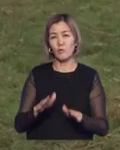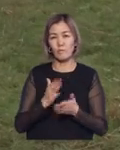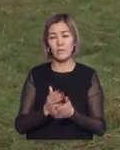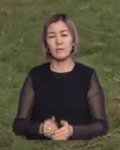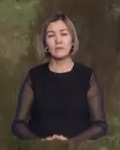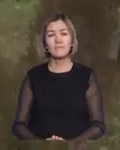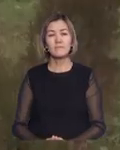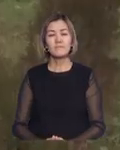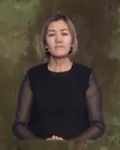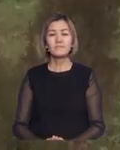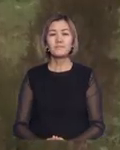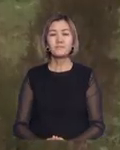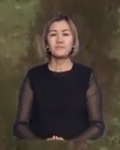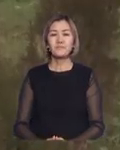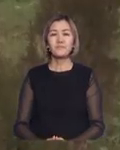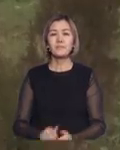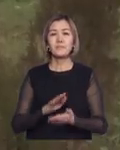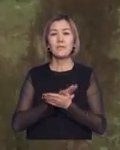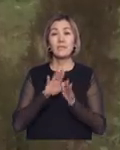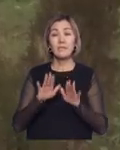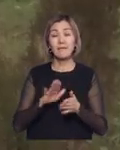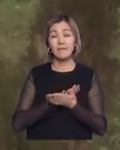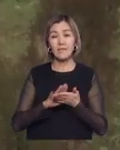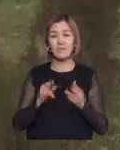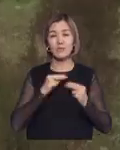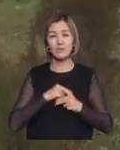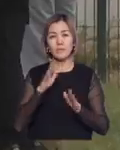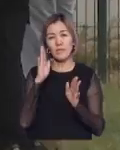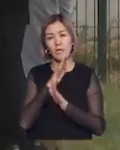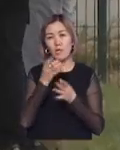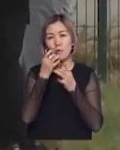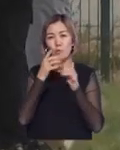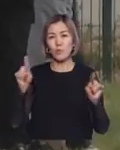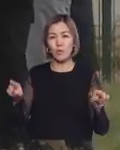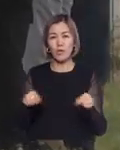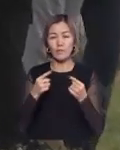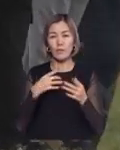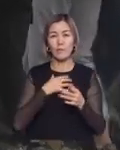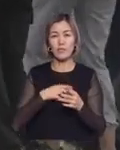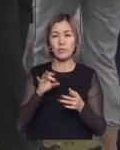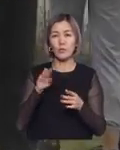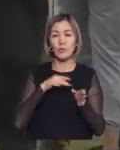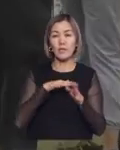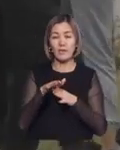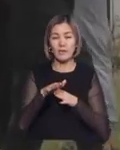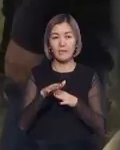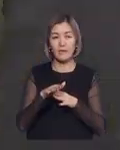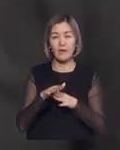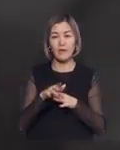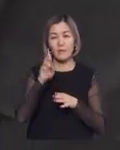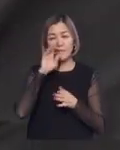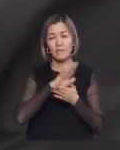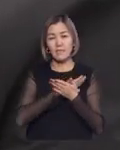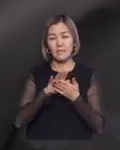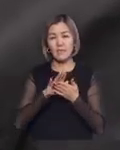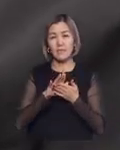отыр. Сенбілік бұл тек тазалық жұмыстары ғана емес, экологиялық мәдениетті қалыптастыруда маңызды рөл атқарады. Еліміздің тазалығын